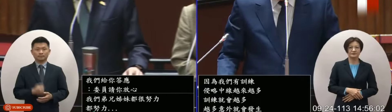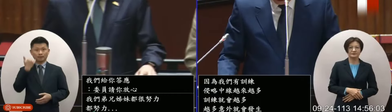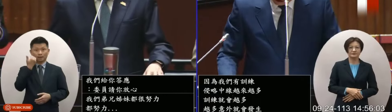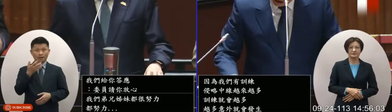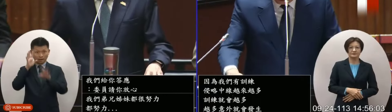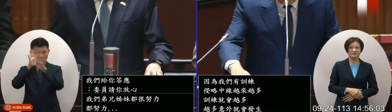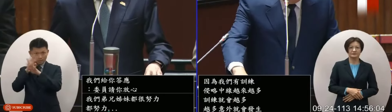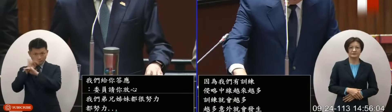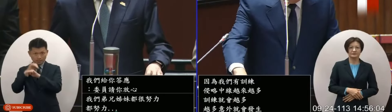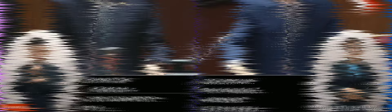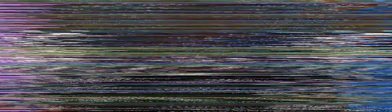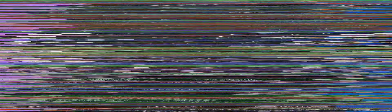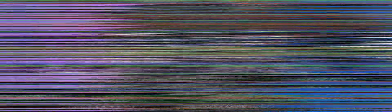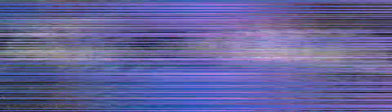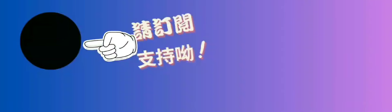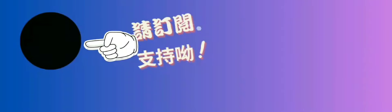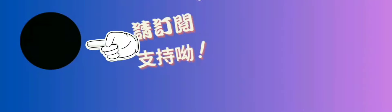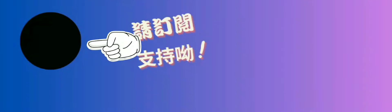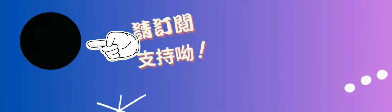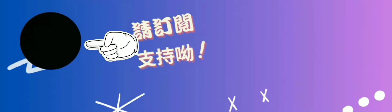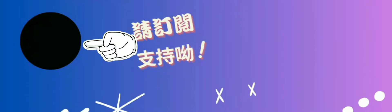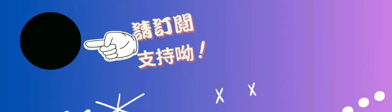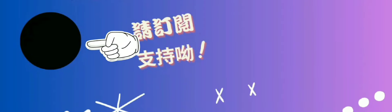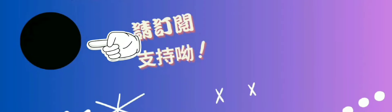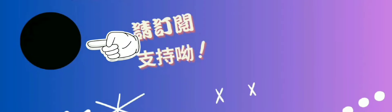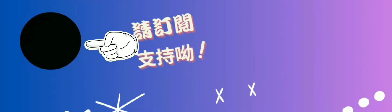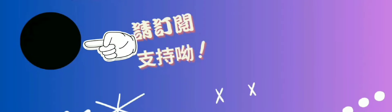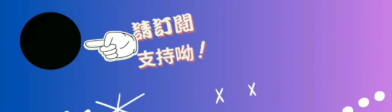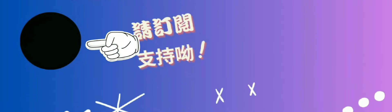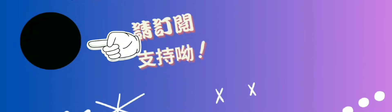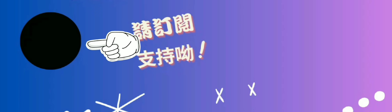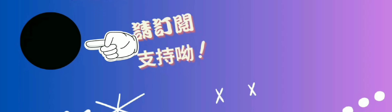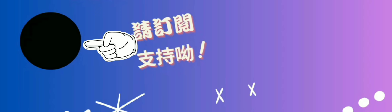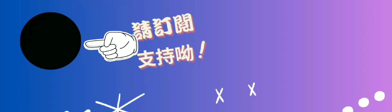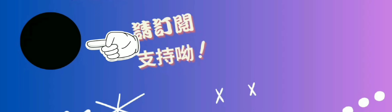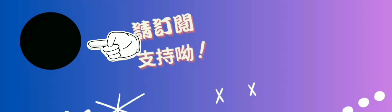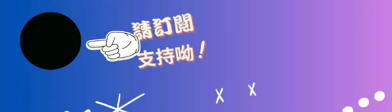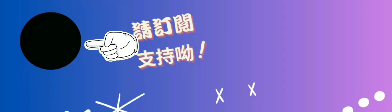顺的迄个合作嘛是真密切啦。 感谢您的收看，请订阅支持哟。